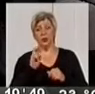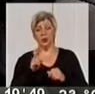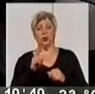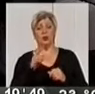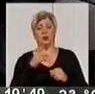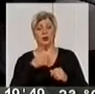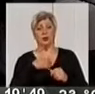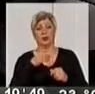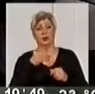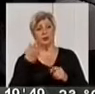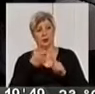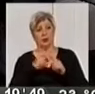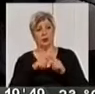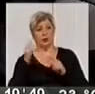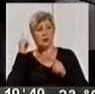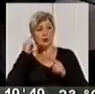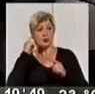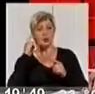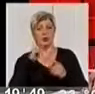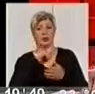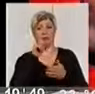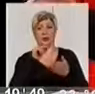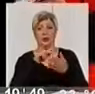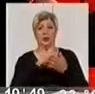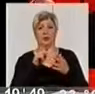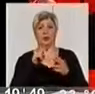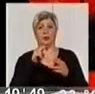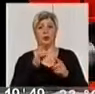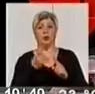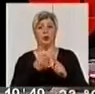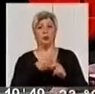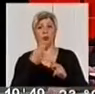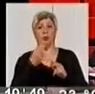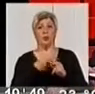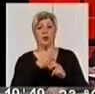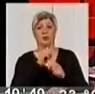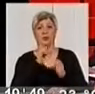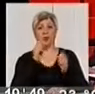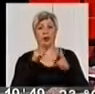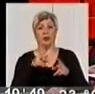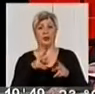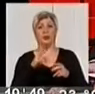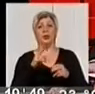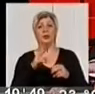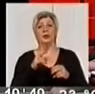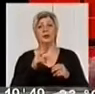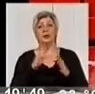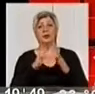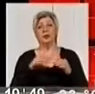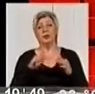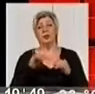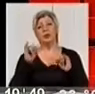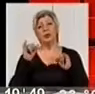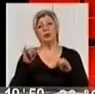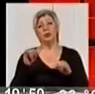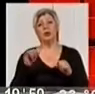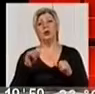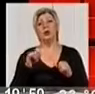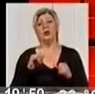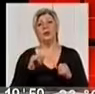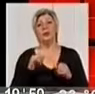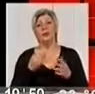про безпеку в таборах, зірка Ютубу з Дніпра, от у нього якраз